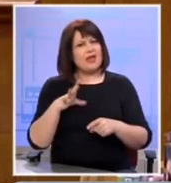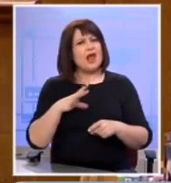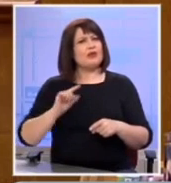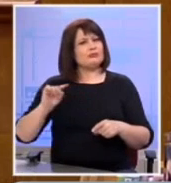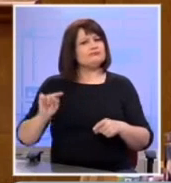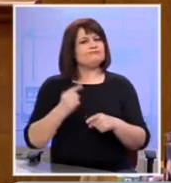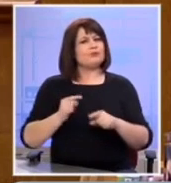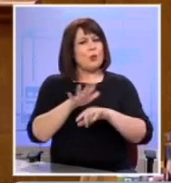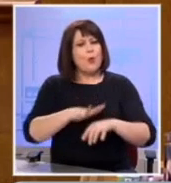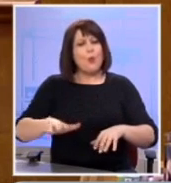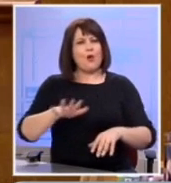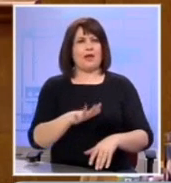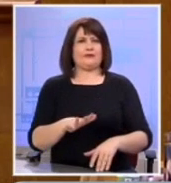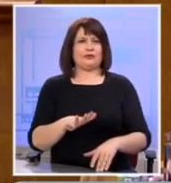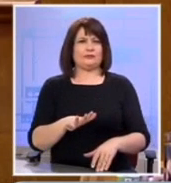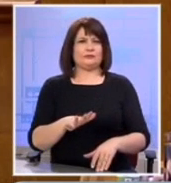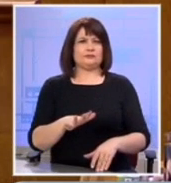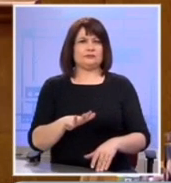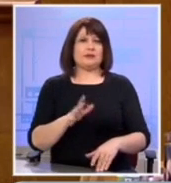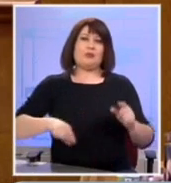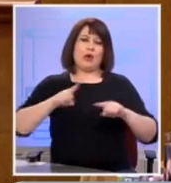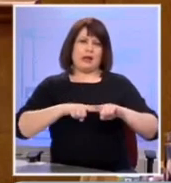όλο αυτό το κλίμα γύρω από τη χώρα.